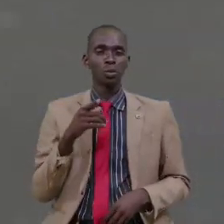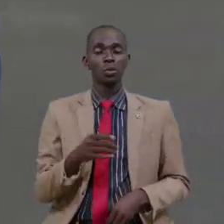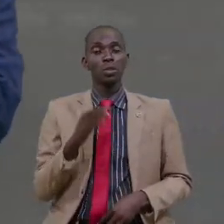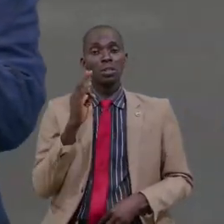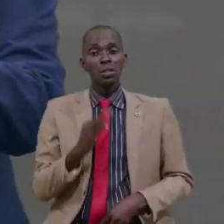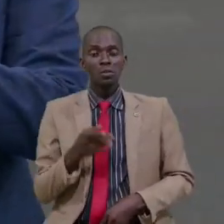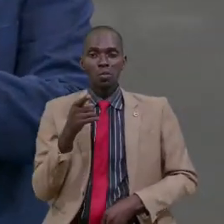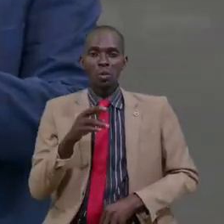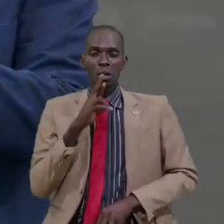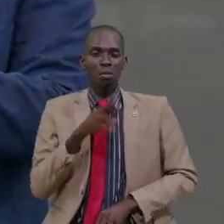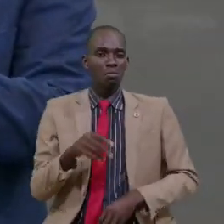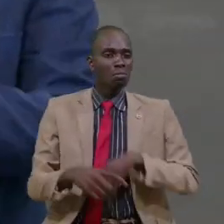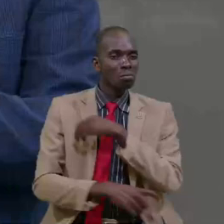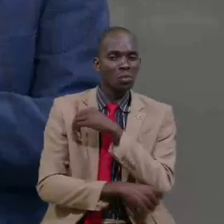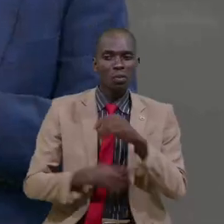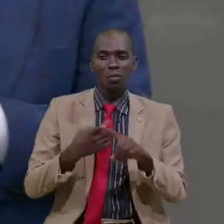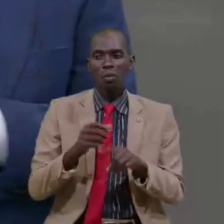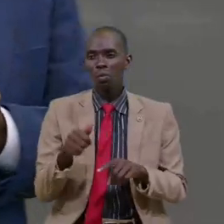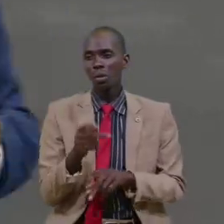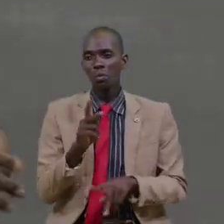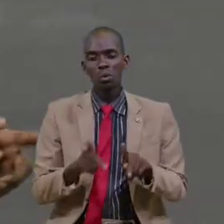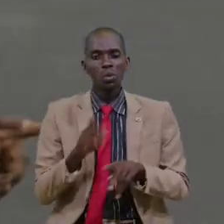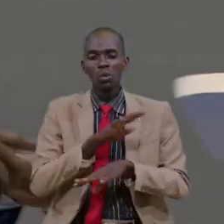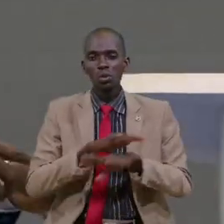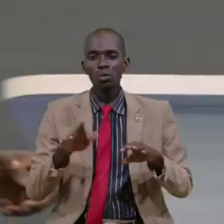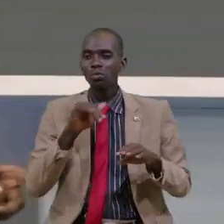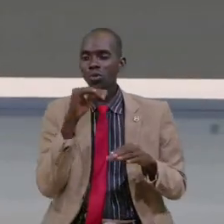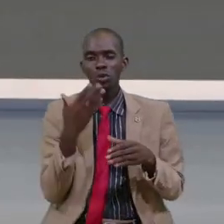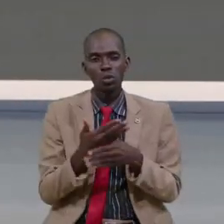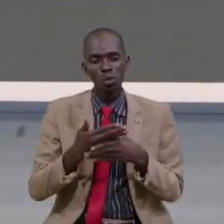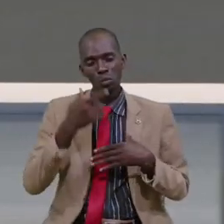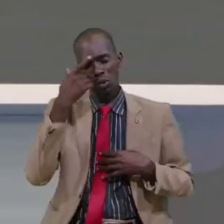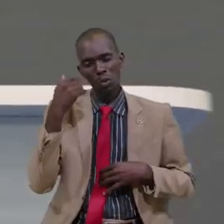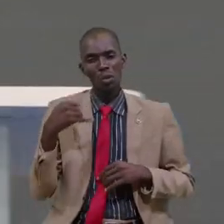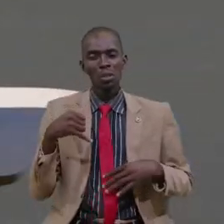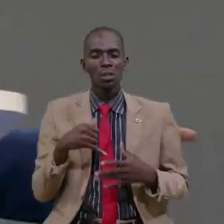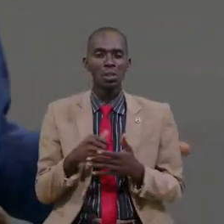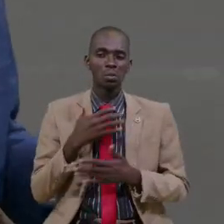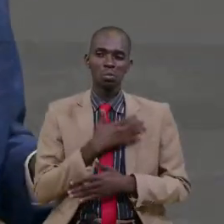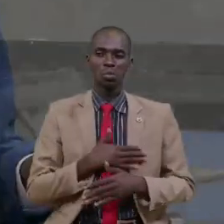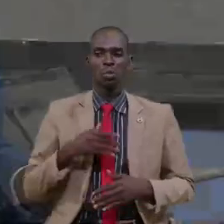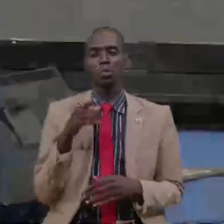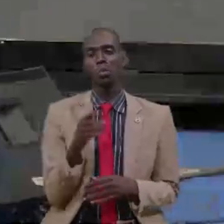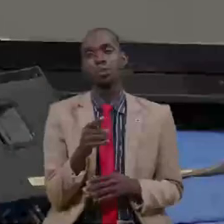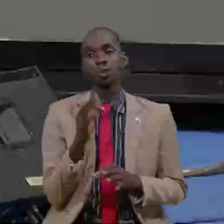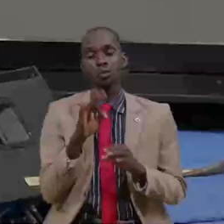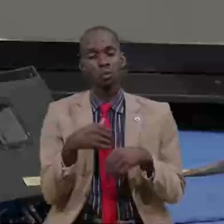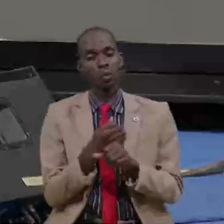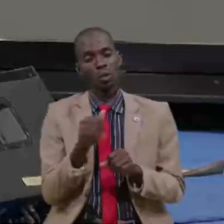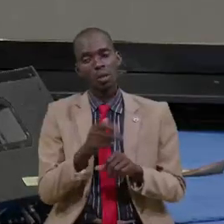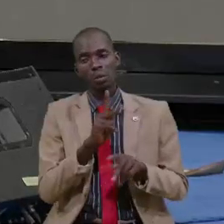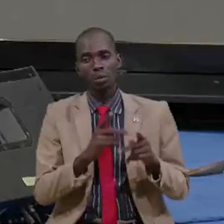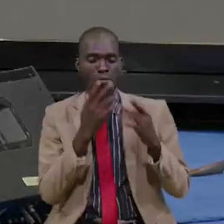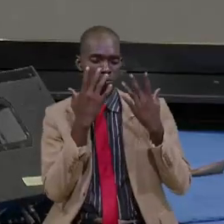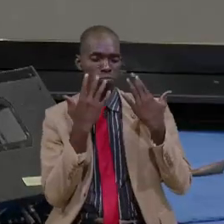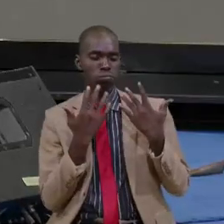Si tu voles les autres, tu aimes cela. Parce que ça te plaît. Si tu rends les autres tristes,